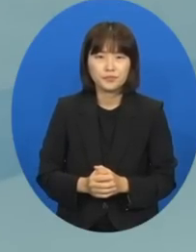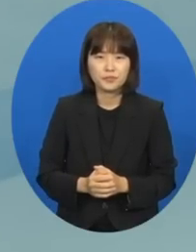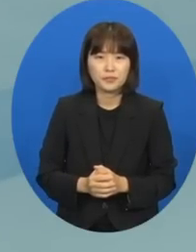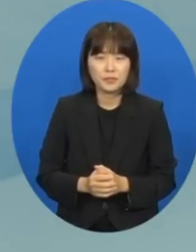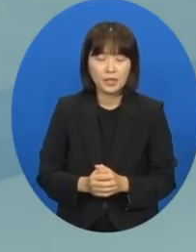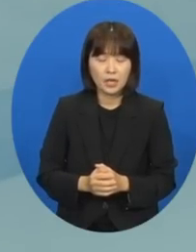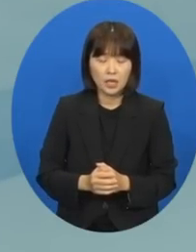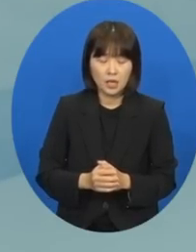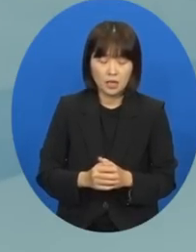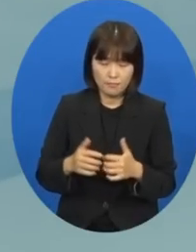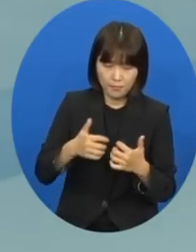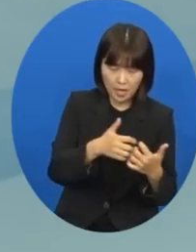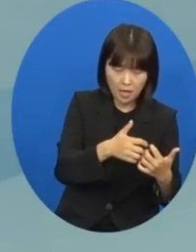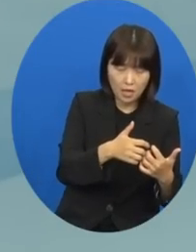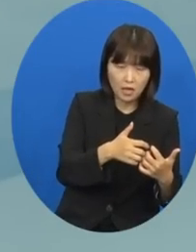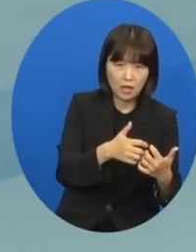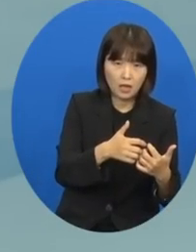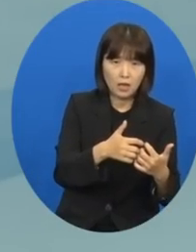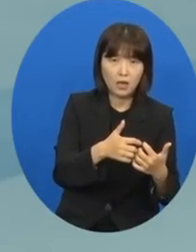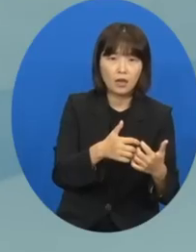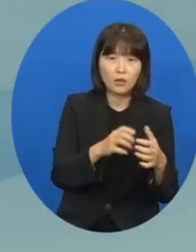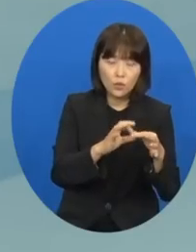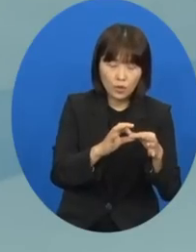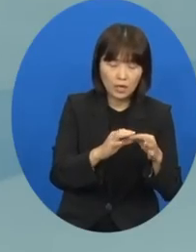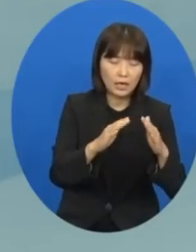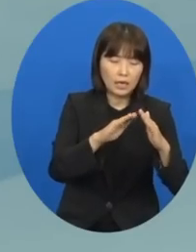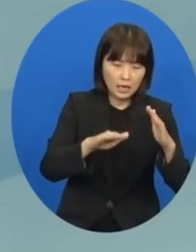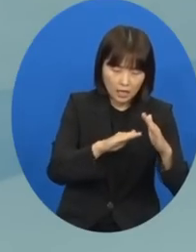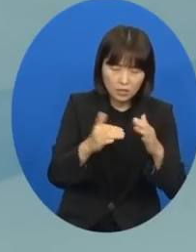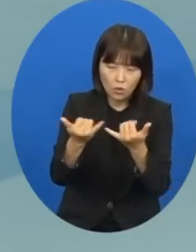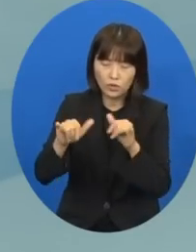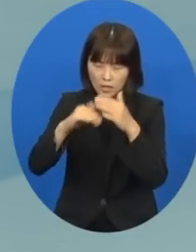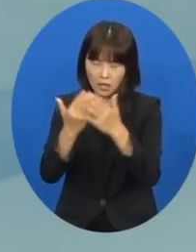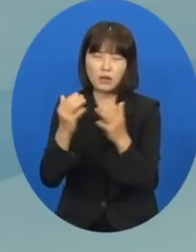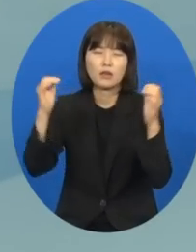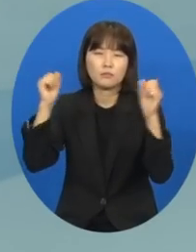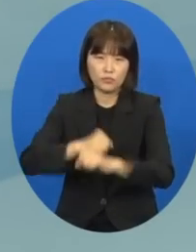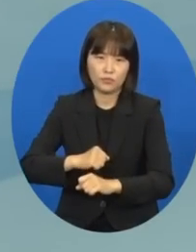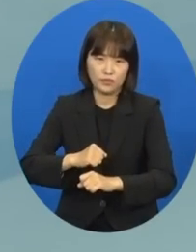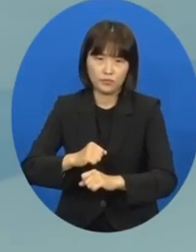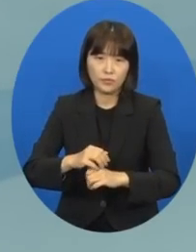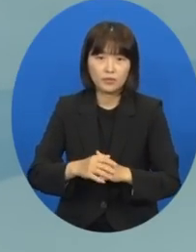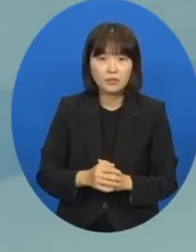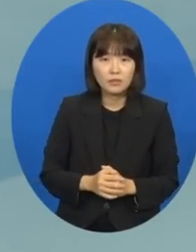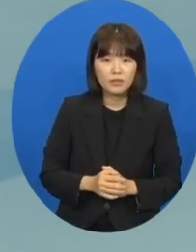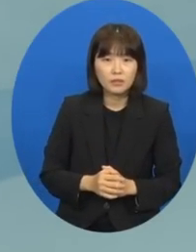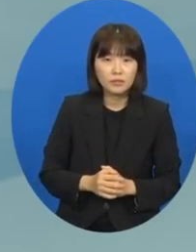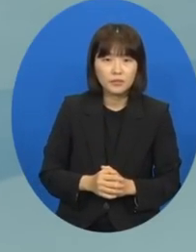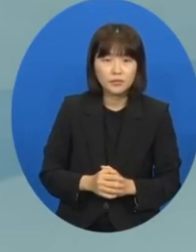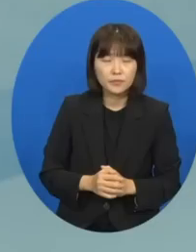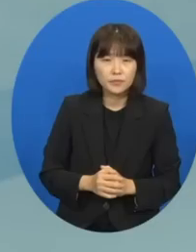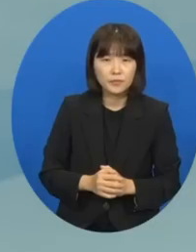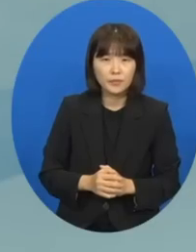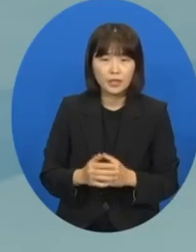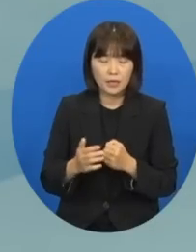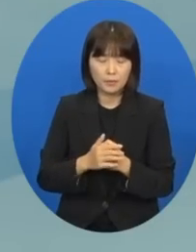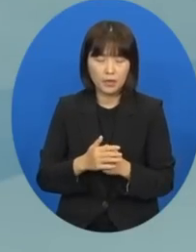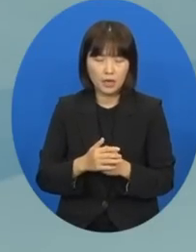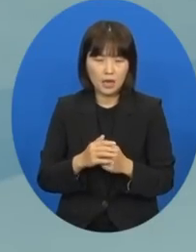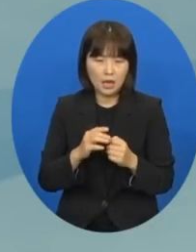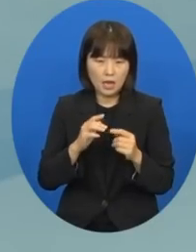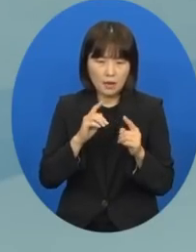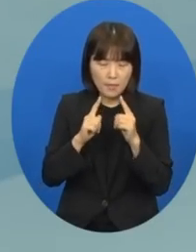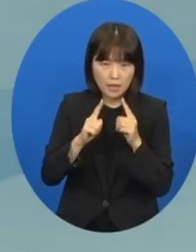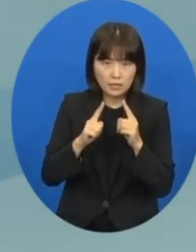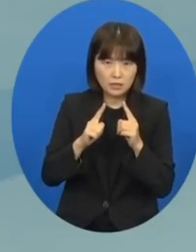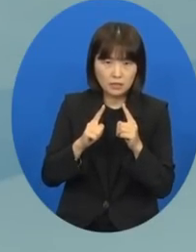공동체든 가정이든 부부든 파괴를 시키는 거예요. 그러니까 여러분 가장 약한 자가 누군지를 아셔야 돼요. 내가 말씀에 굳건히 서 있는 사람이니